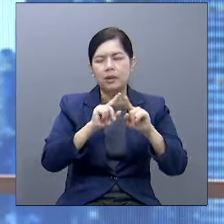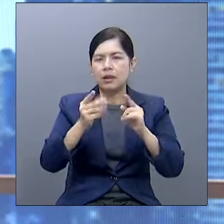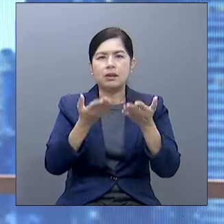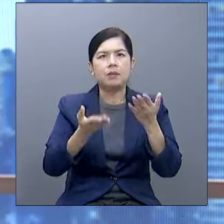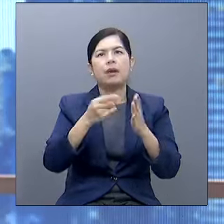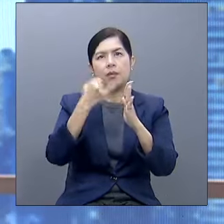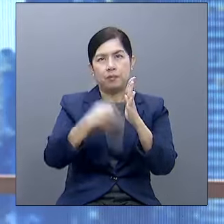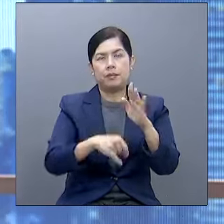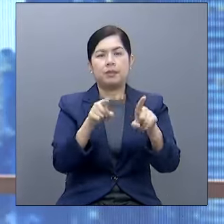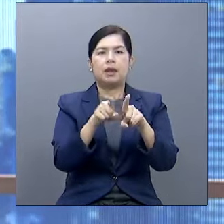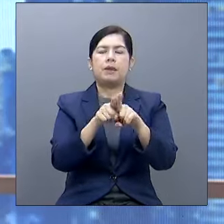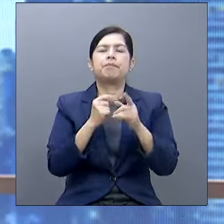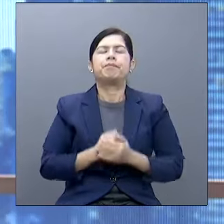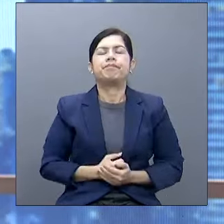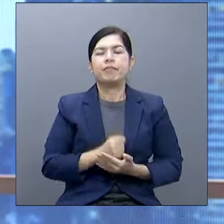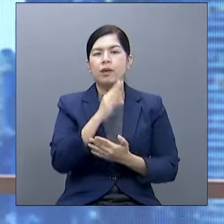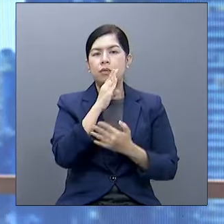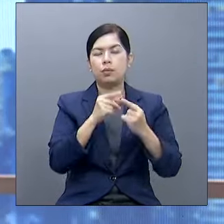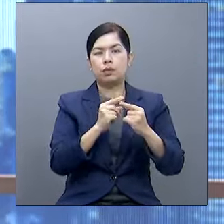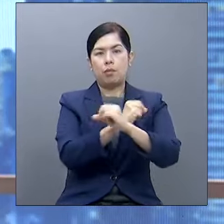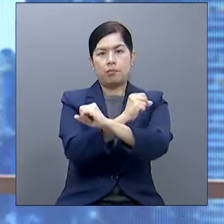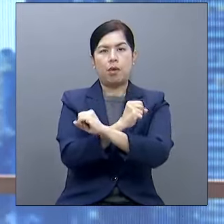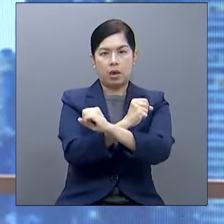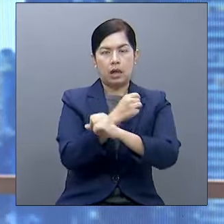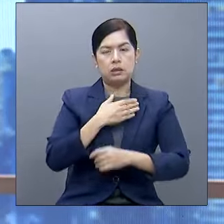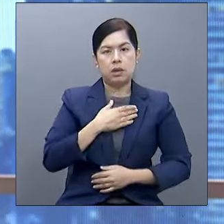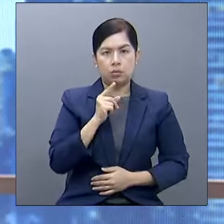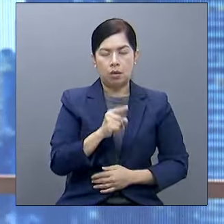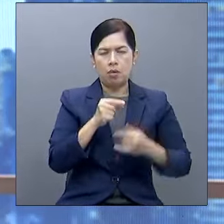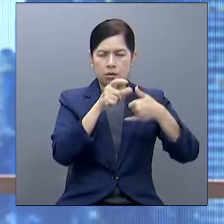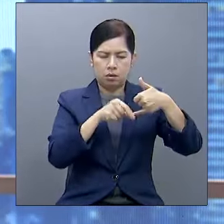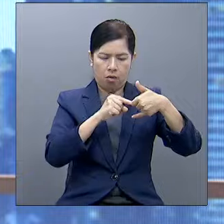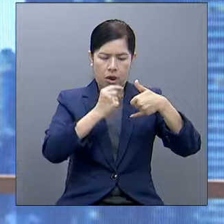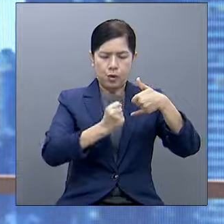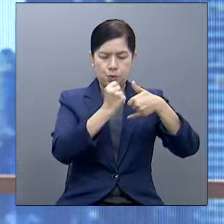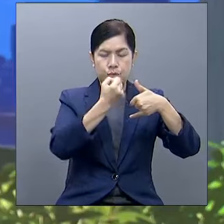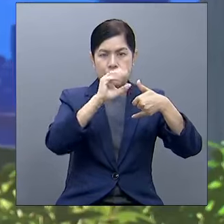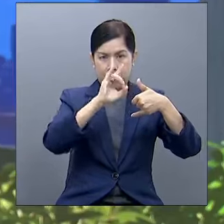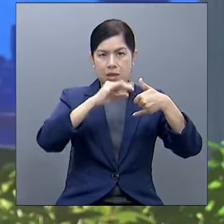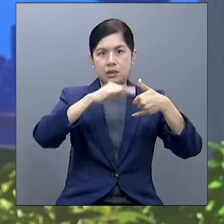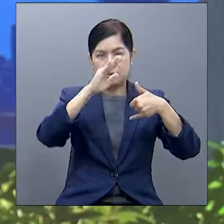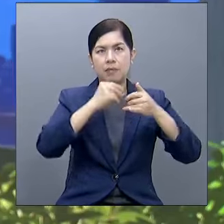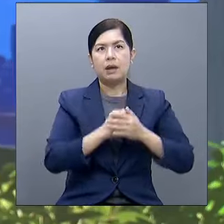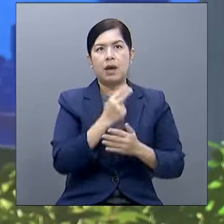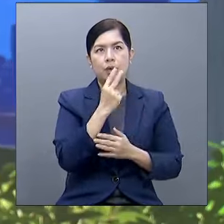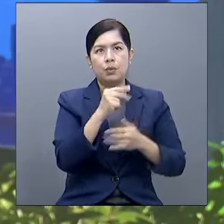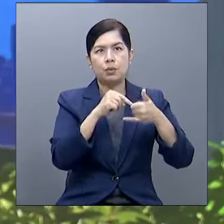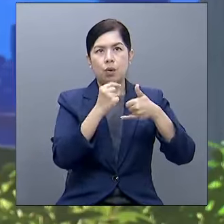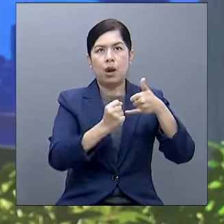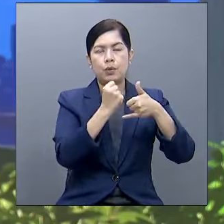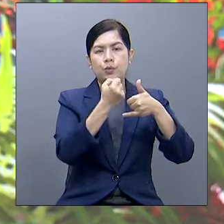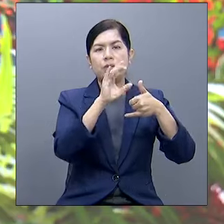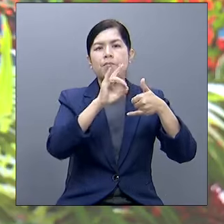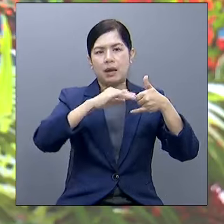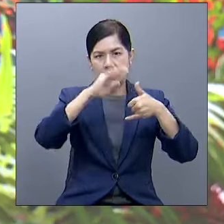ไงก็ผิดเพราะฉะนั้นเนี่ยถ้าเซฟสุดคือคุณต้องให้มันอายุเกิน18ขึ้นไป ต้องทำละให้ไว้พร้ อ มพร้อมก็คือ คิดถึ